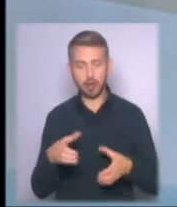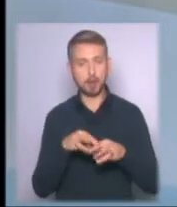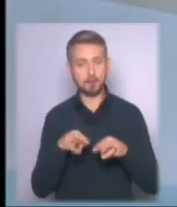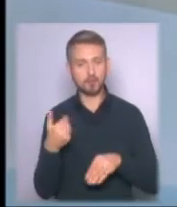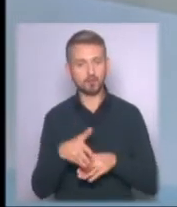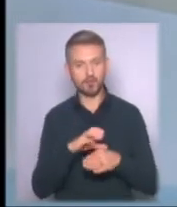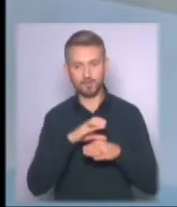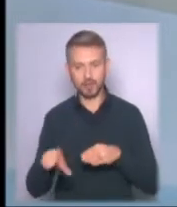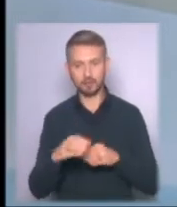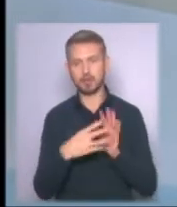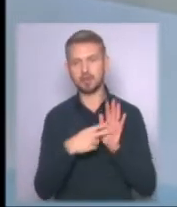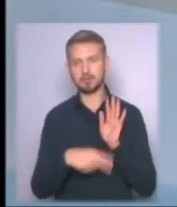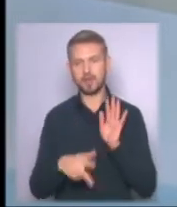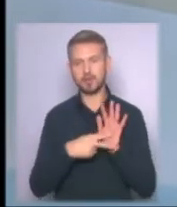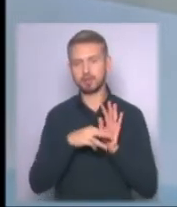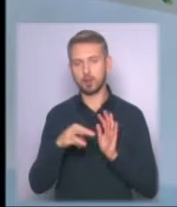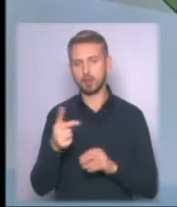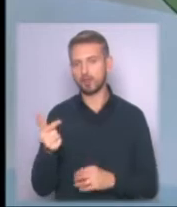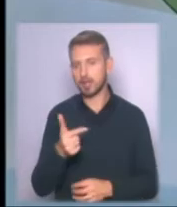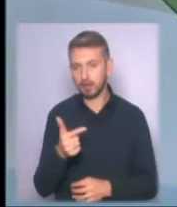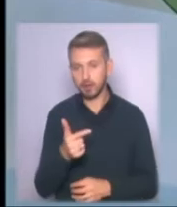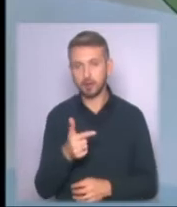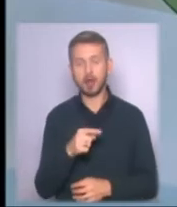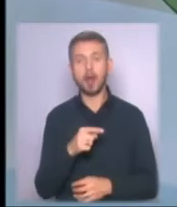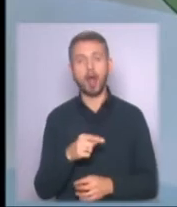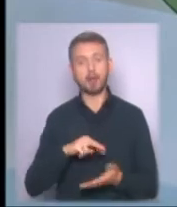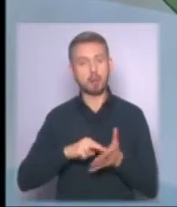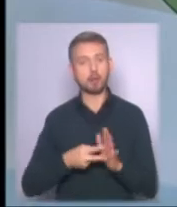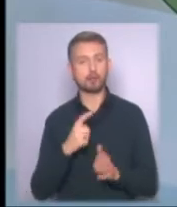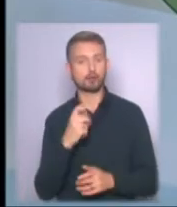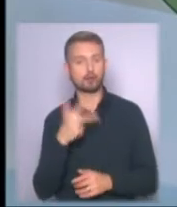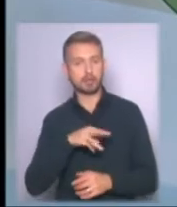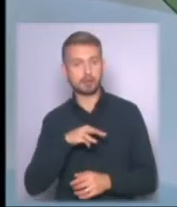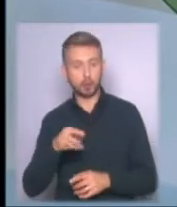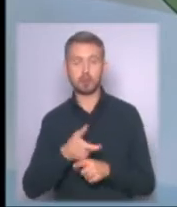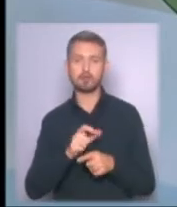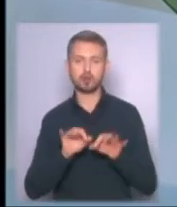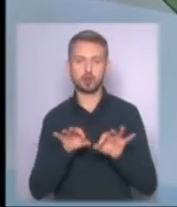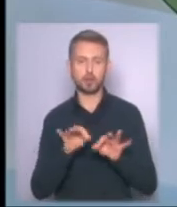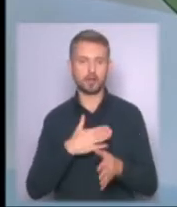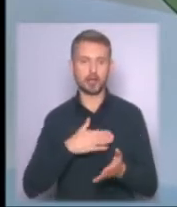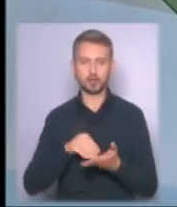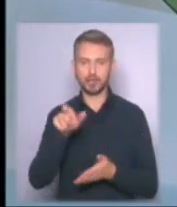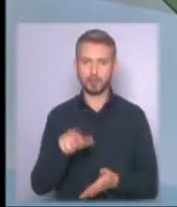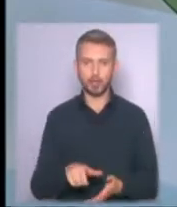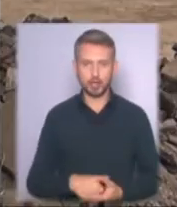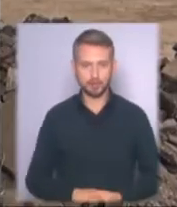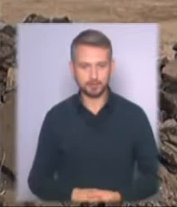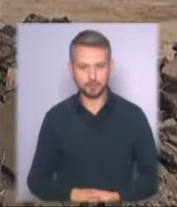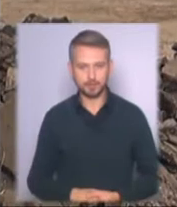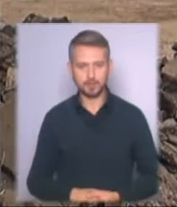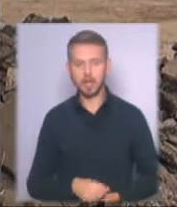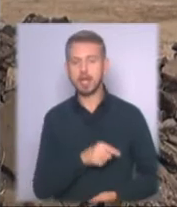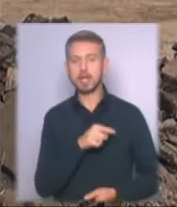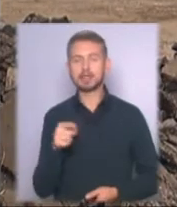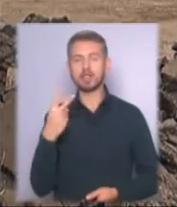виділив на це майже 78 мільйонів гривень зі 130 запланованих. Більше розповість Наталія Сарданова. За